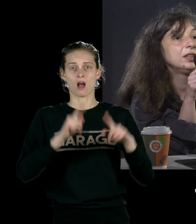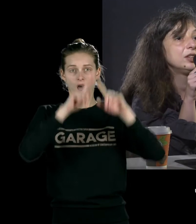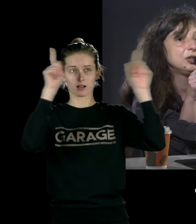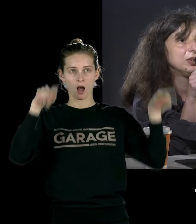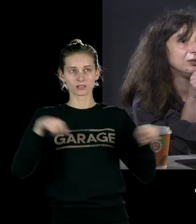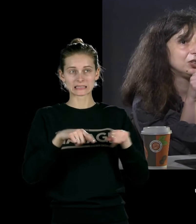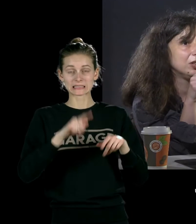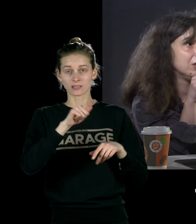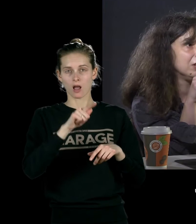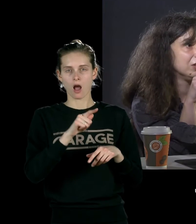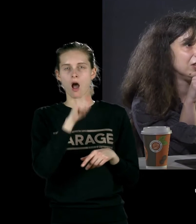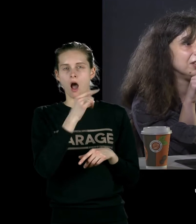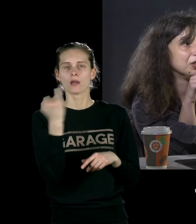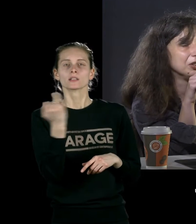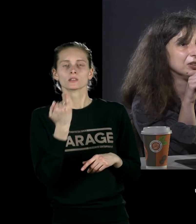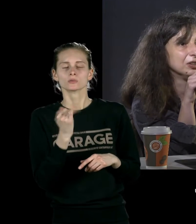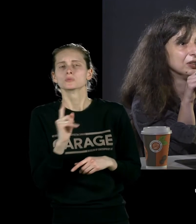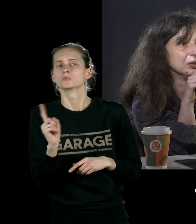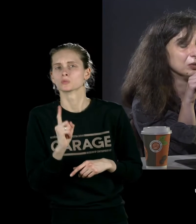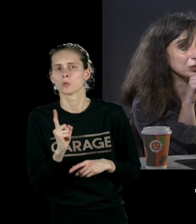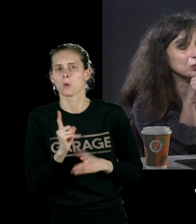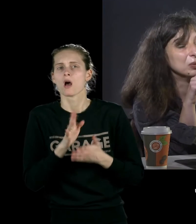Чем эта картина интересна, чем она важна для дальнейших